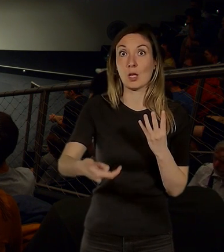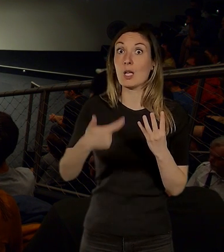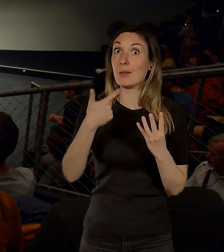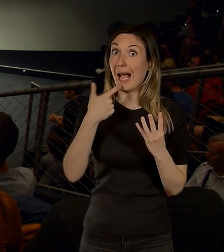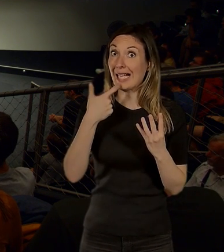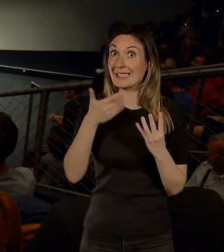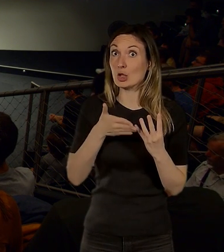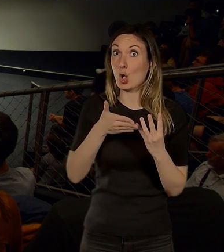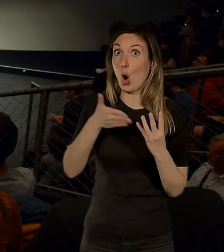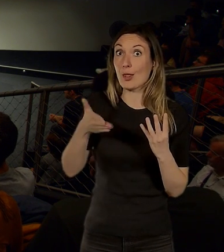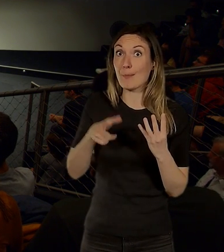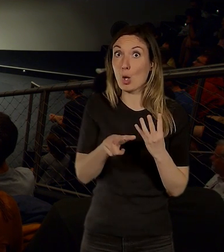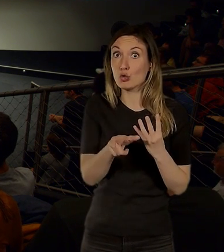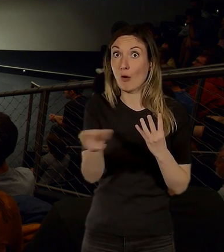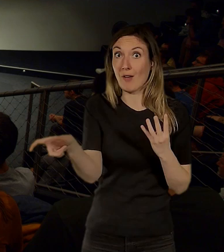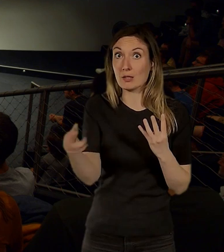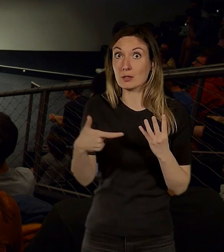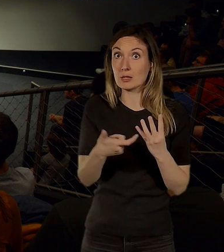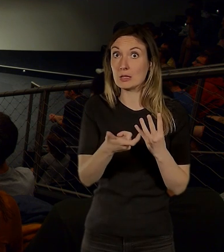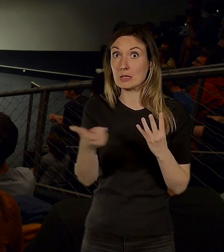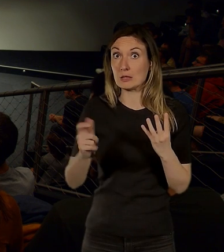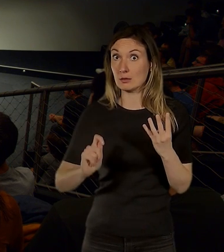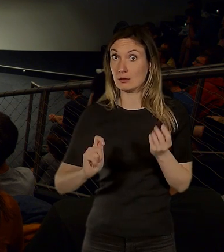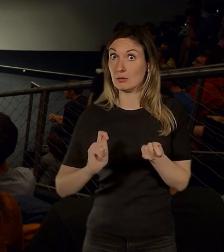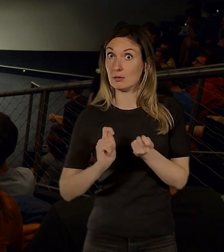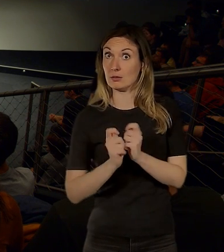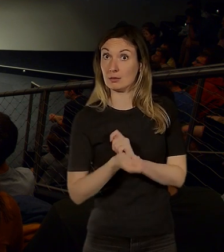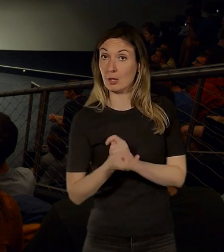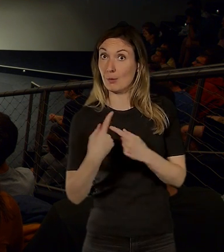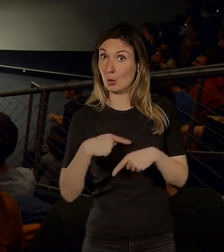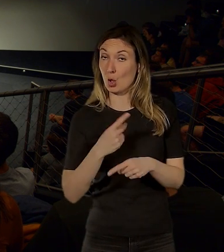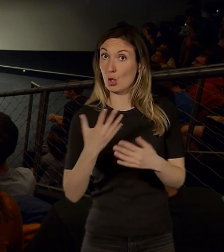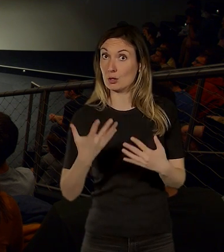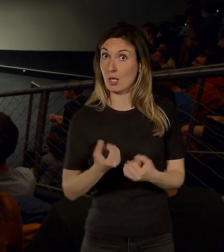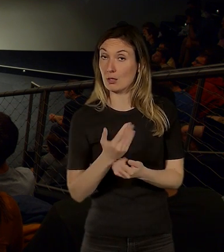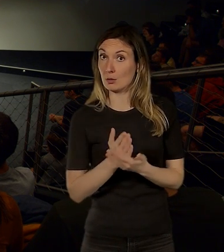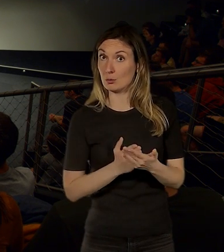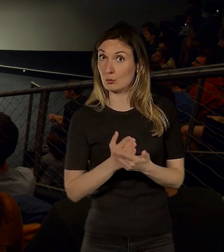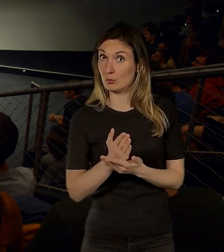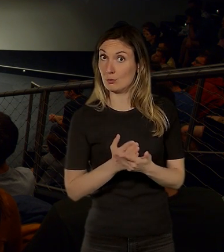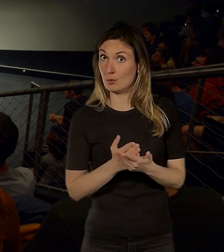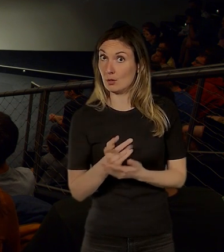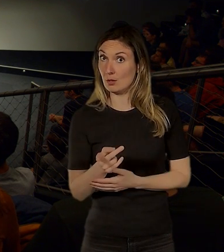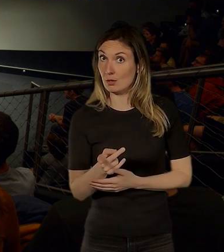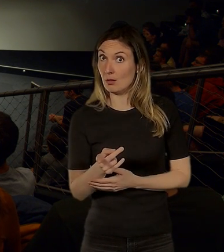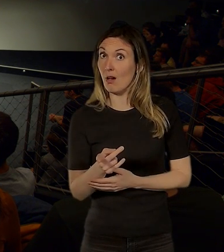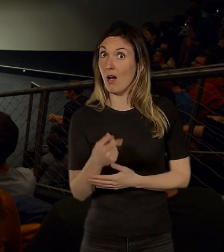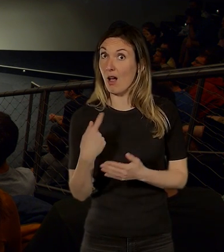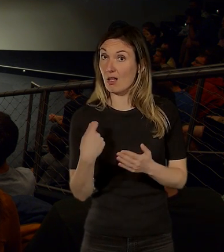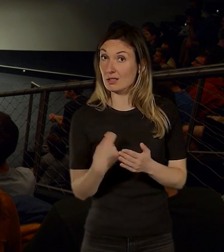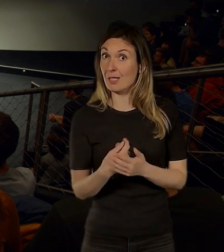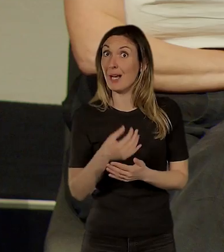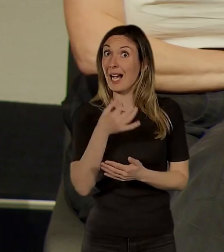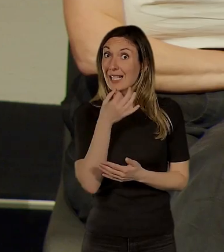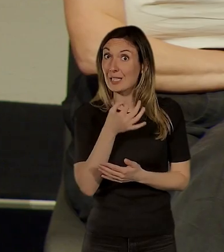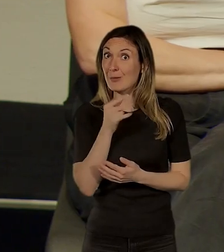ten odbočovací měnit na IZS, ale to by jako všechny sanitky museli jet k Bulharovi. To mi